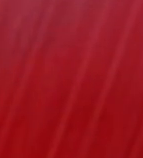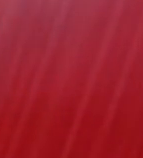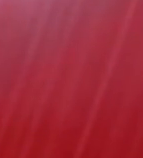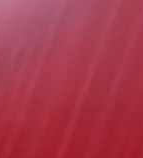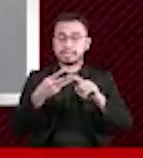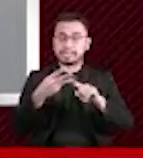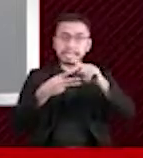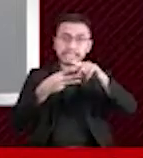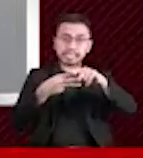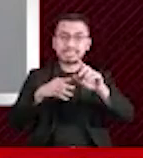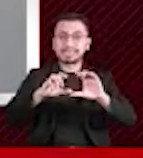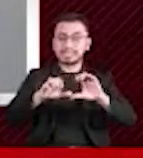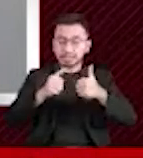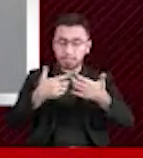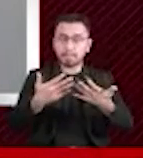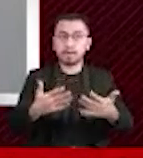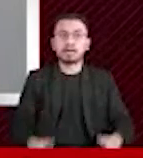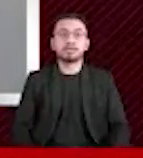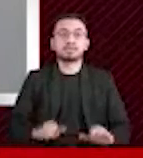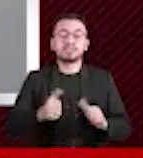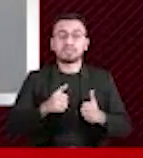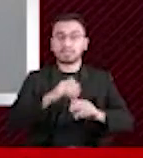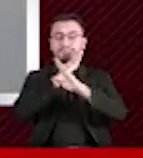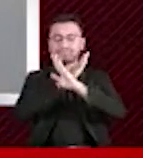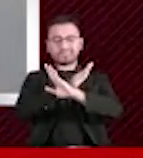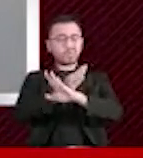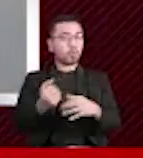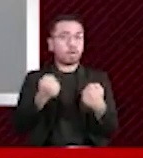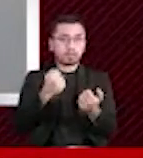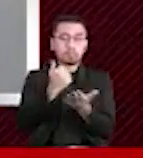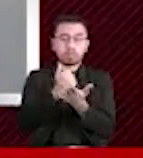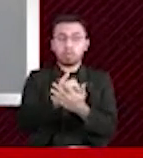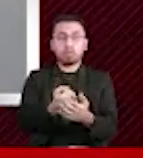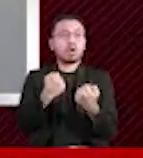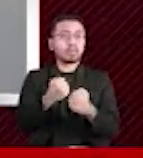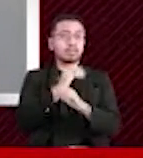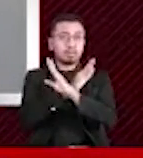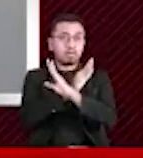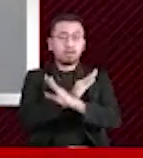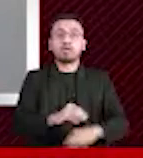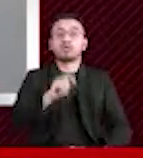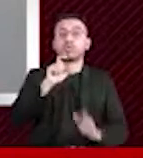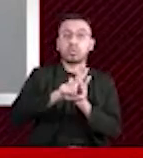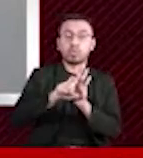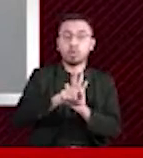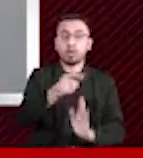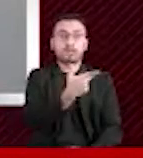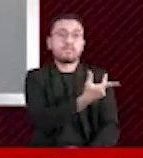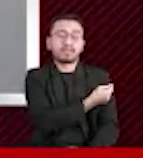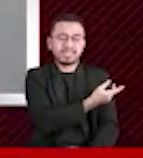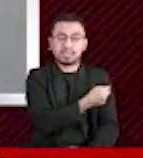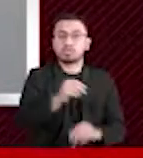nah persiapannya apa preventifnya harus kuat nih ya preventifnya harus kuat bisanya vaksinasinya 70%